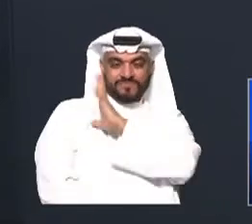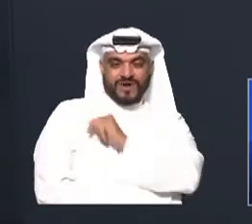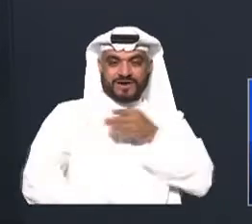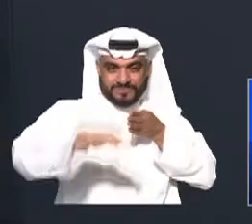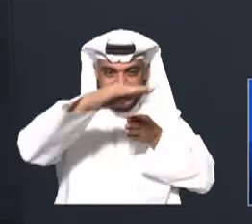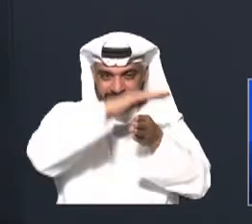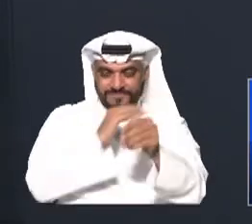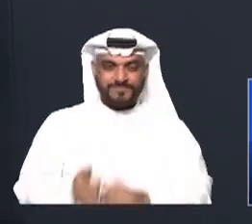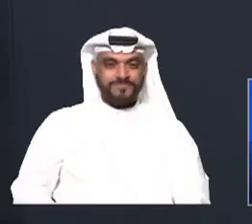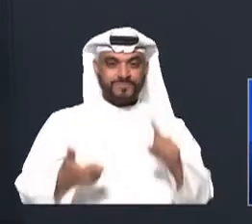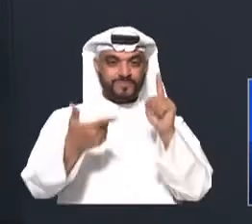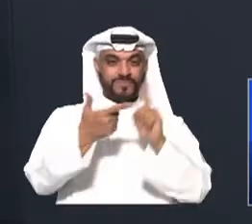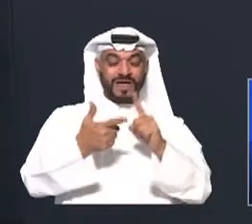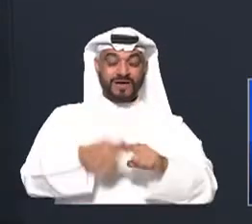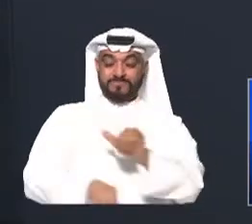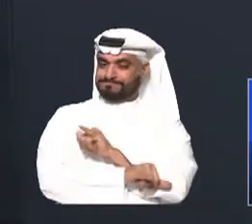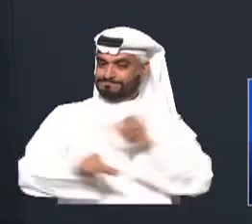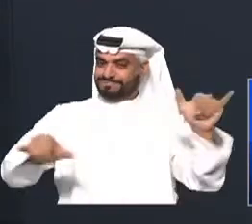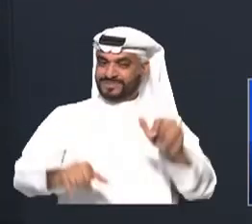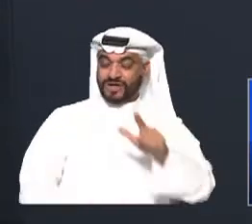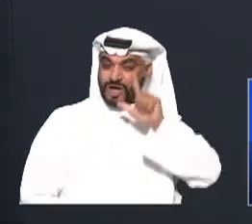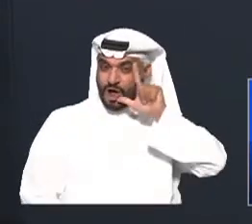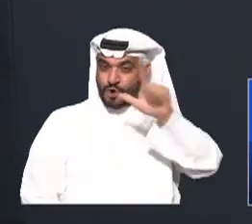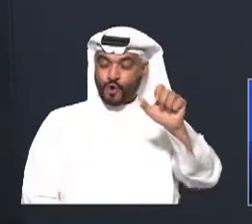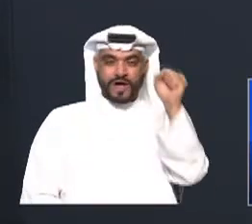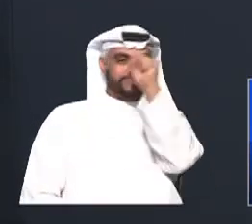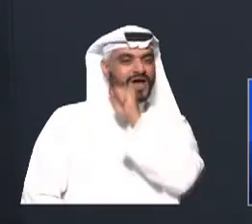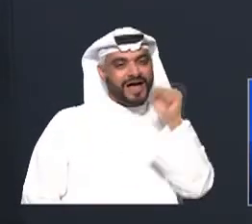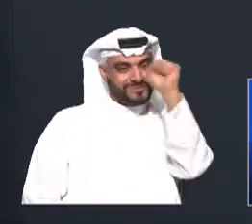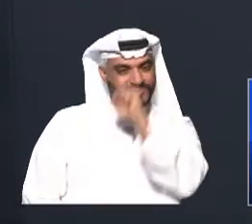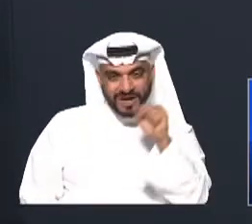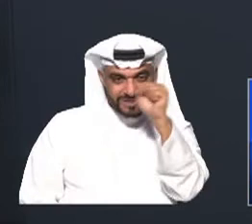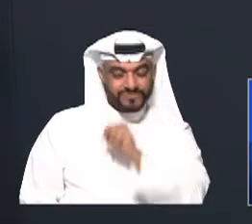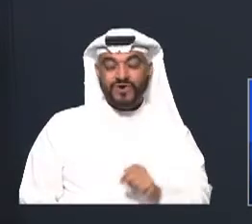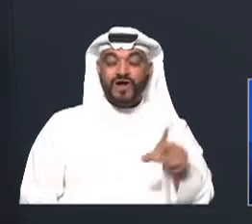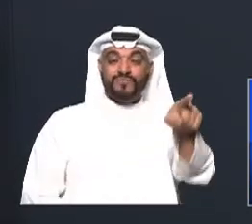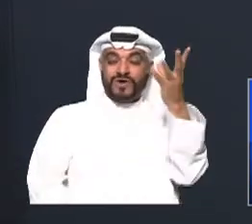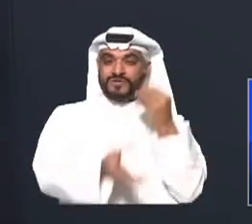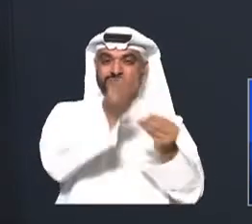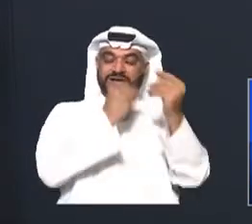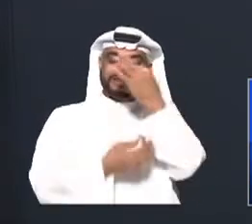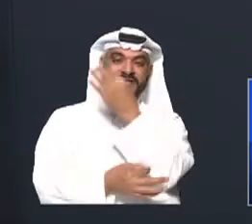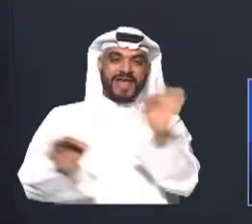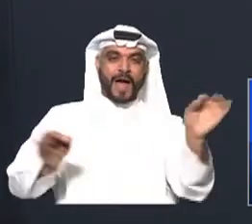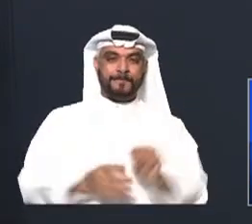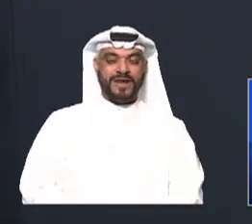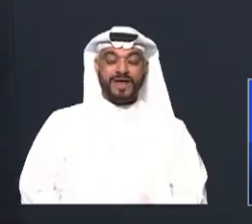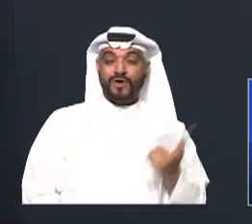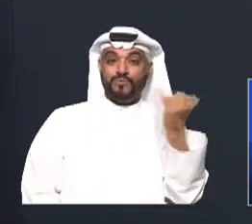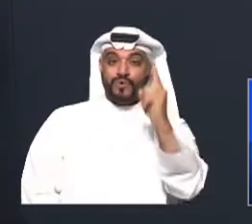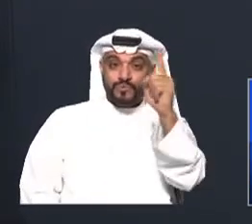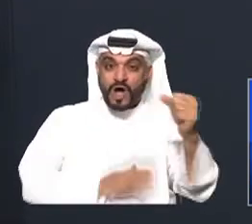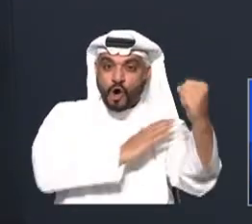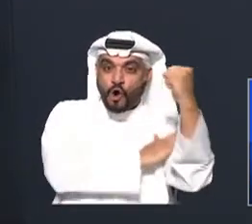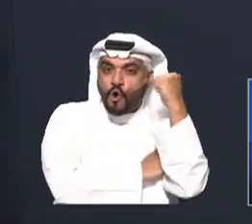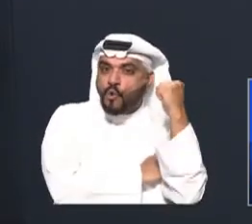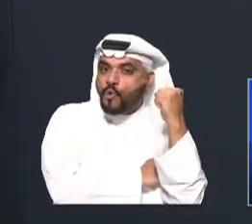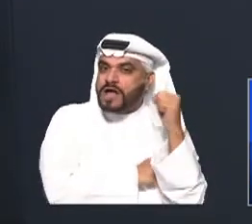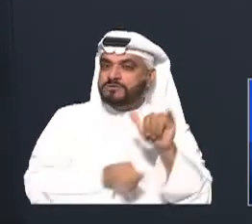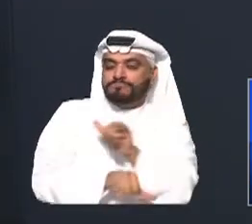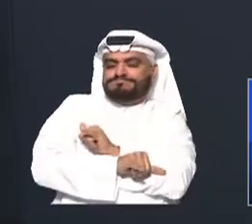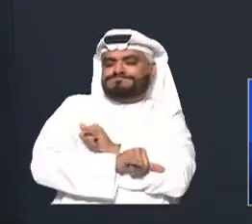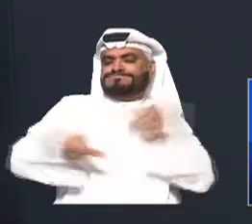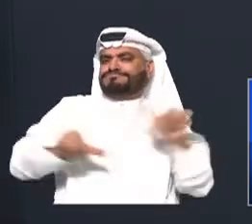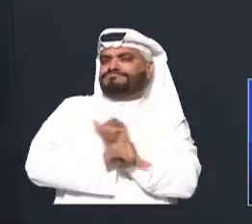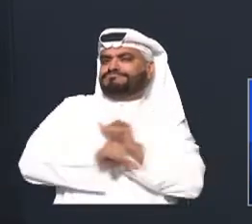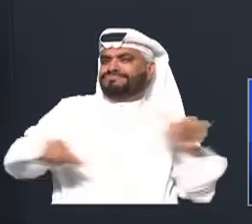عن سرقة لغته وشعره وغنائه وتراثه. وقبل كل شيء، قوة العدو عجزت وبامتياز